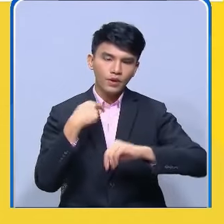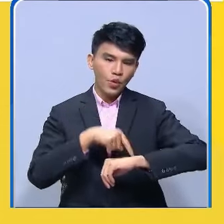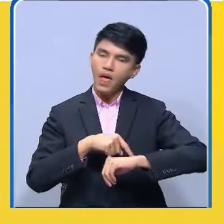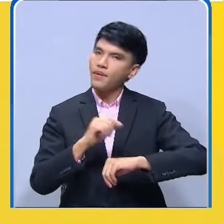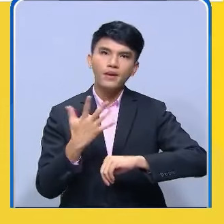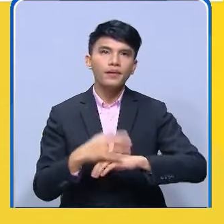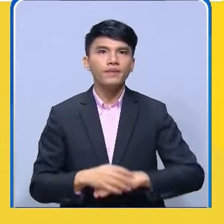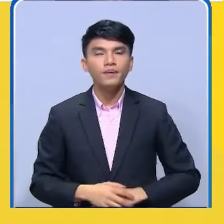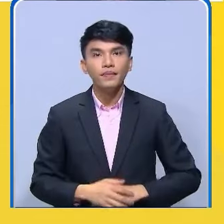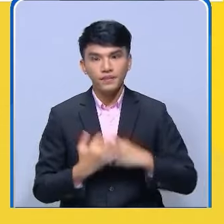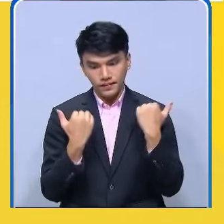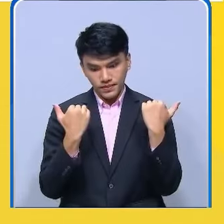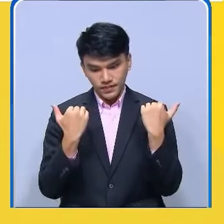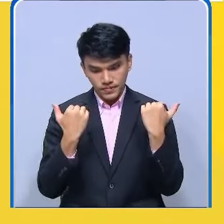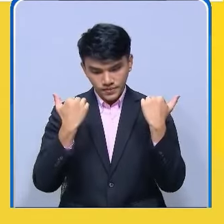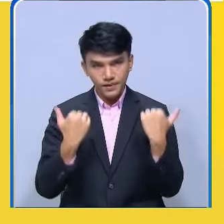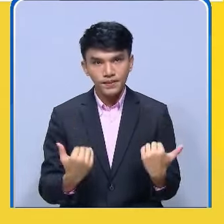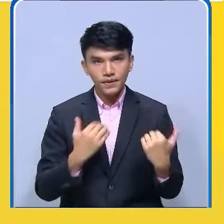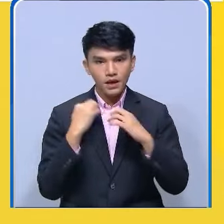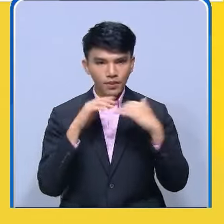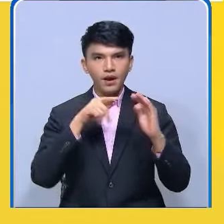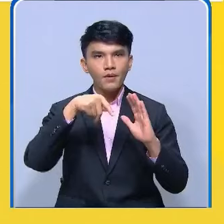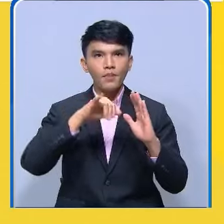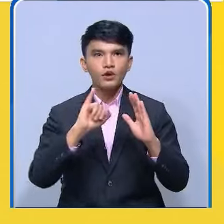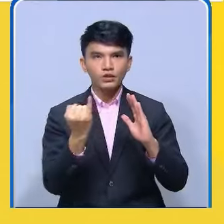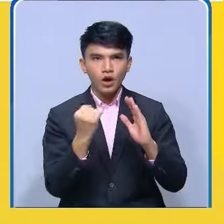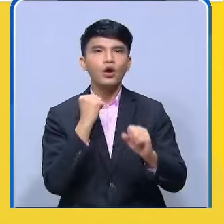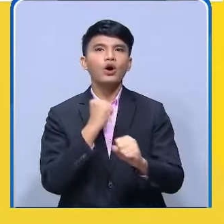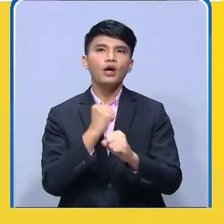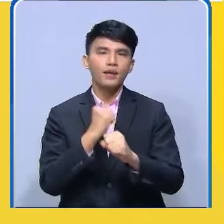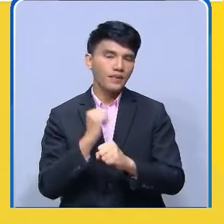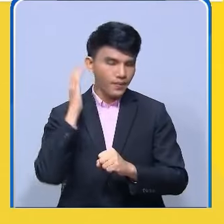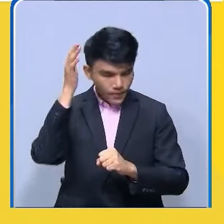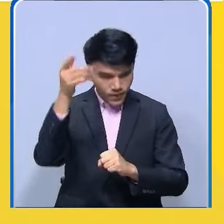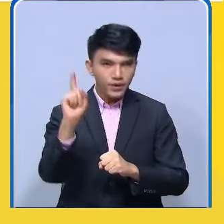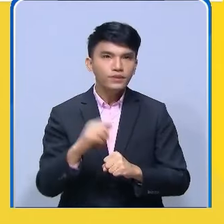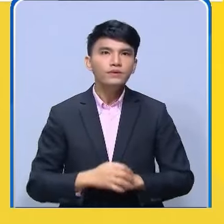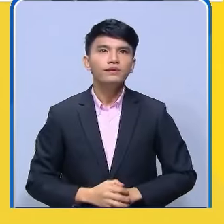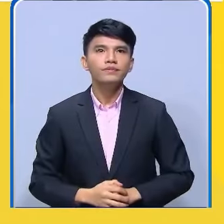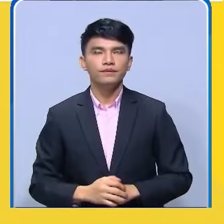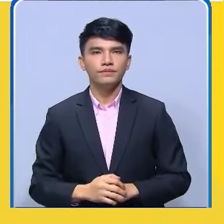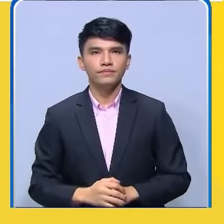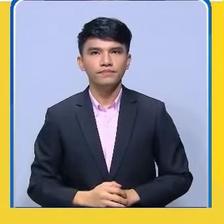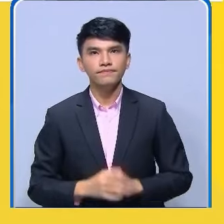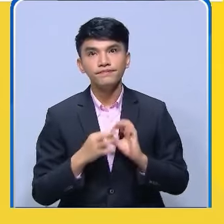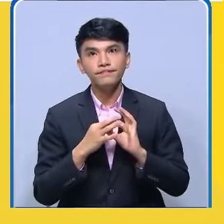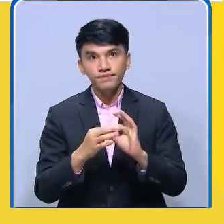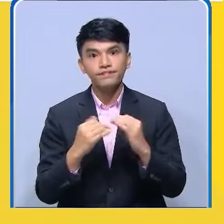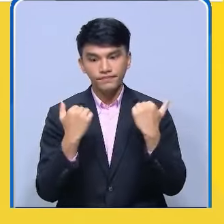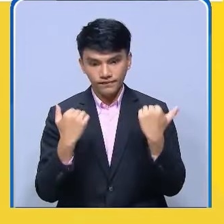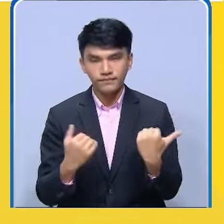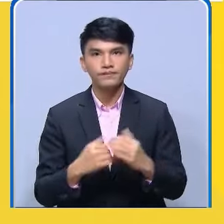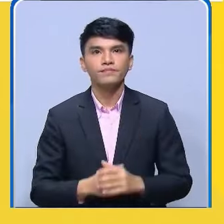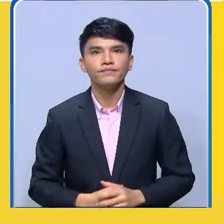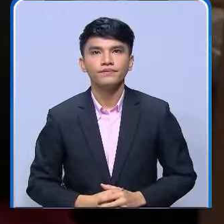ลก็เลยว่าเราต้องประสานทางพมจ.ว่าจะดำเนินการต่อไป ห่วงทั้งตัวคน